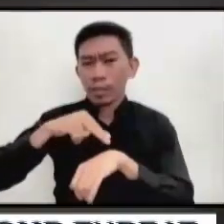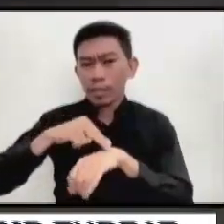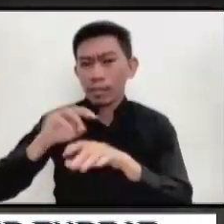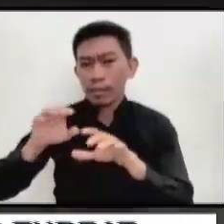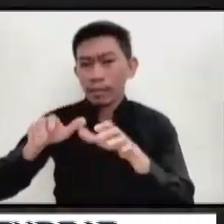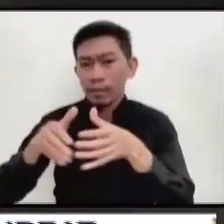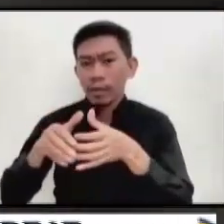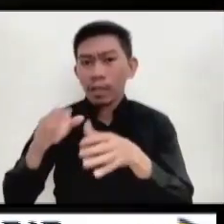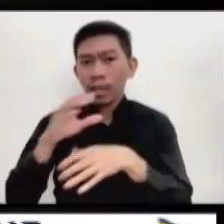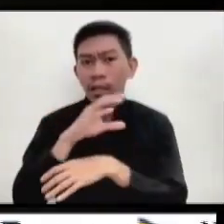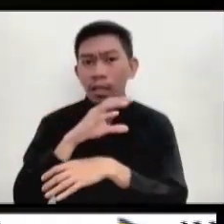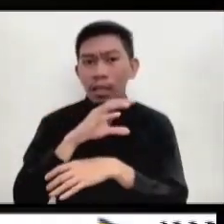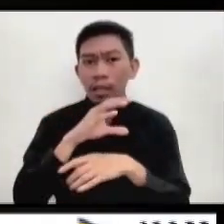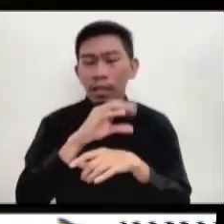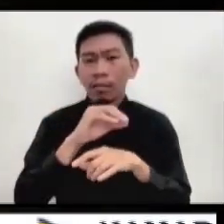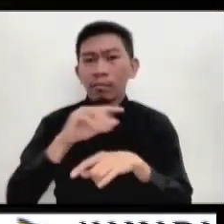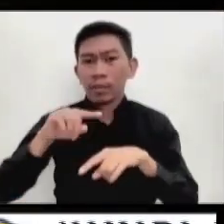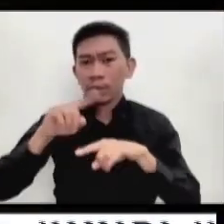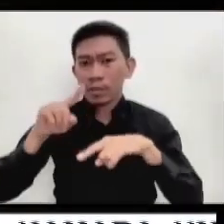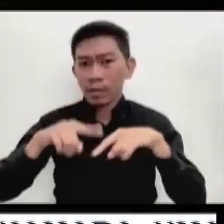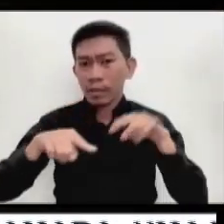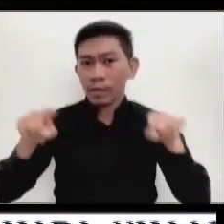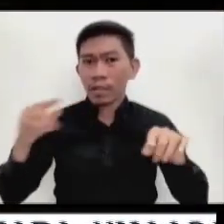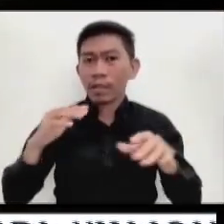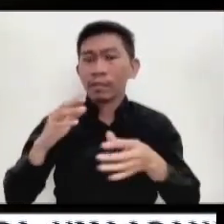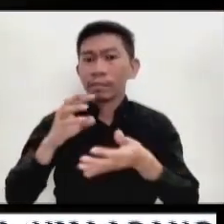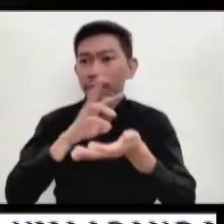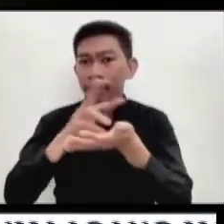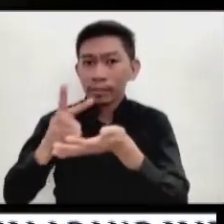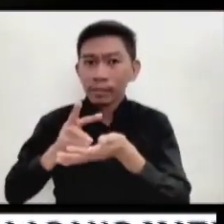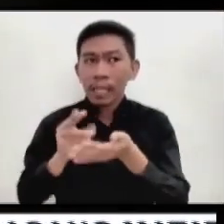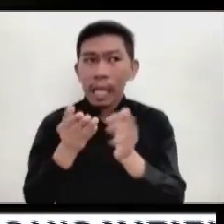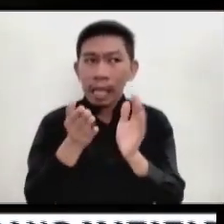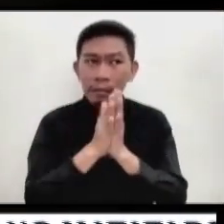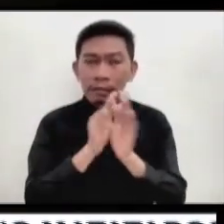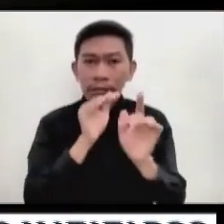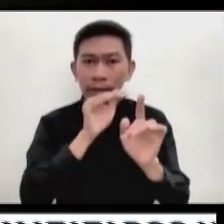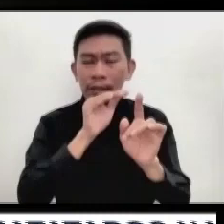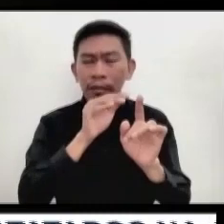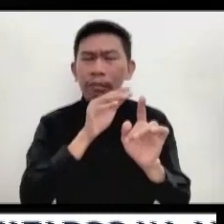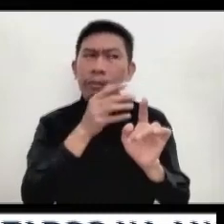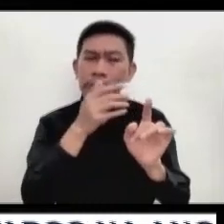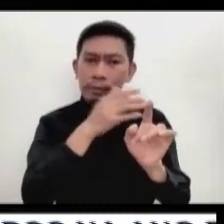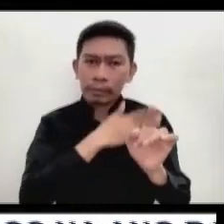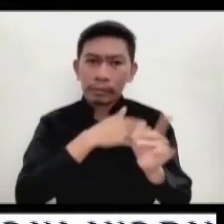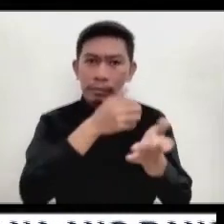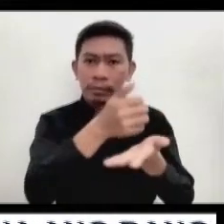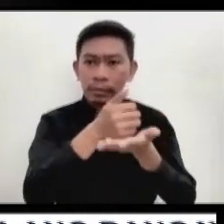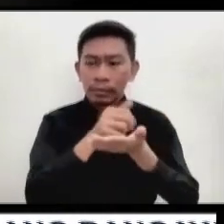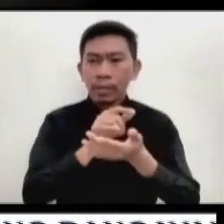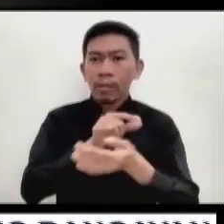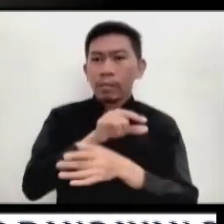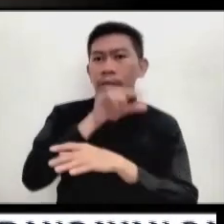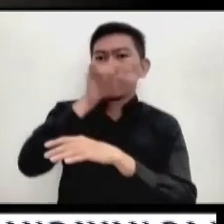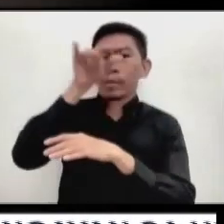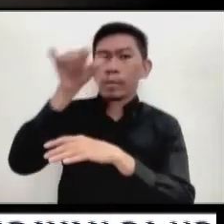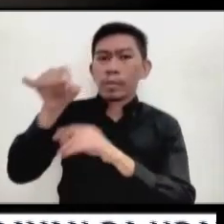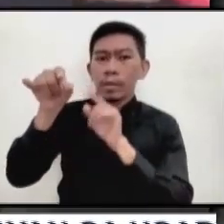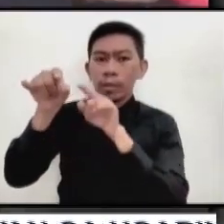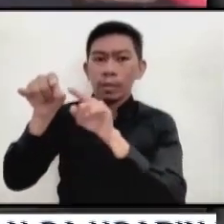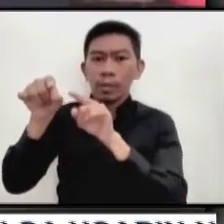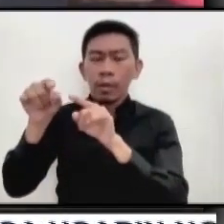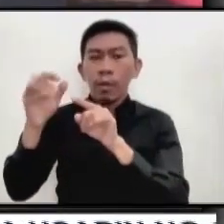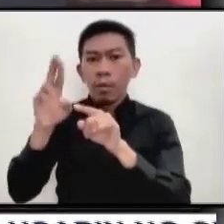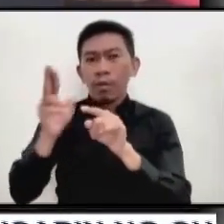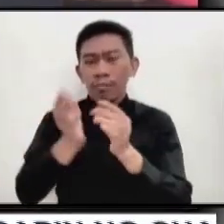yung mga bayan namin para po madala yung mga relief goods dito na lang sa dinadaan sa dagat. Kasi yun po